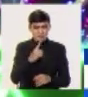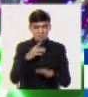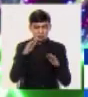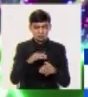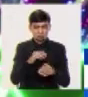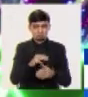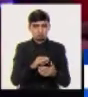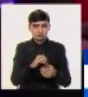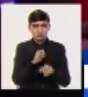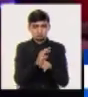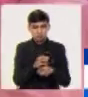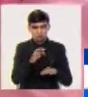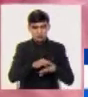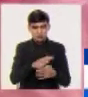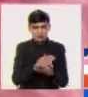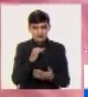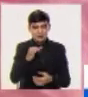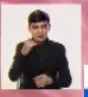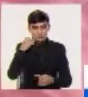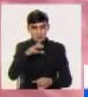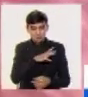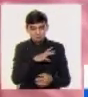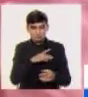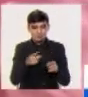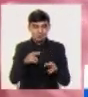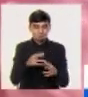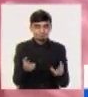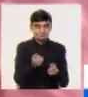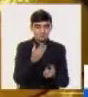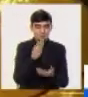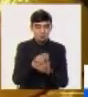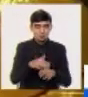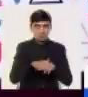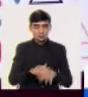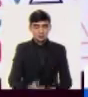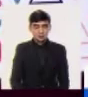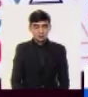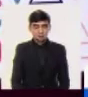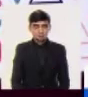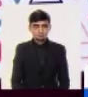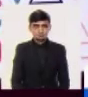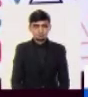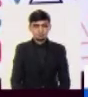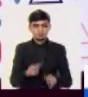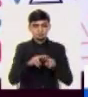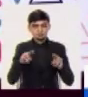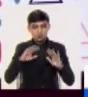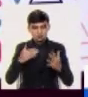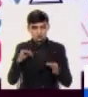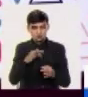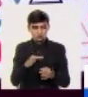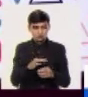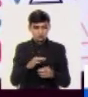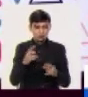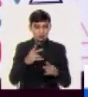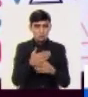списке зараженных COVID. Поэтому организаторы решили таким образом поддержать своих земляков. Такая поддержка как нельзя